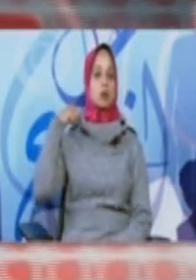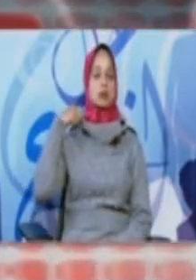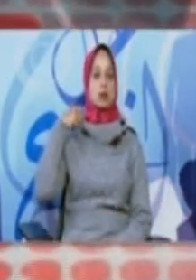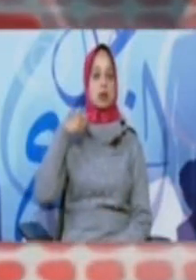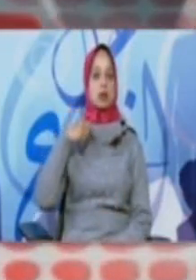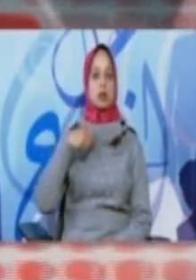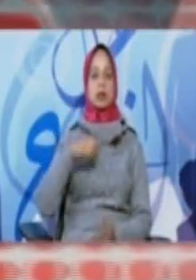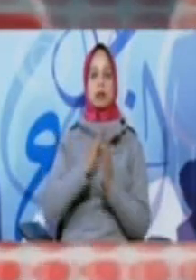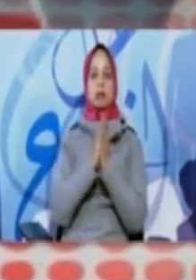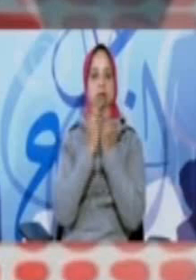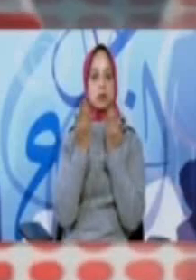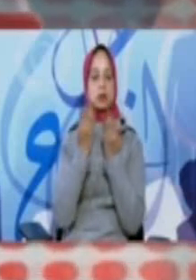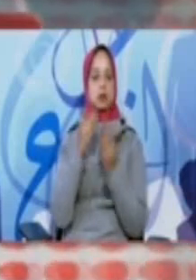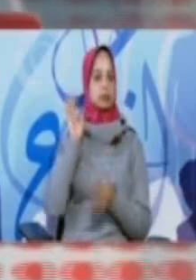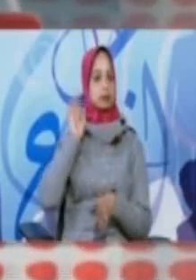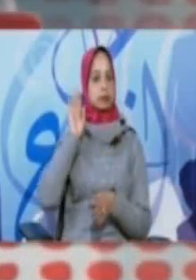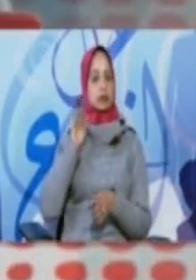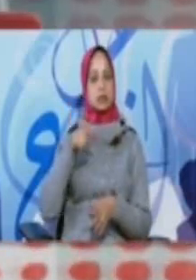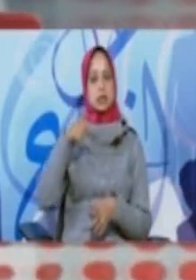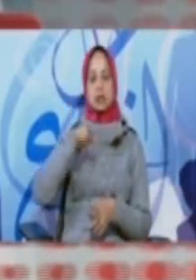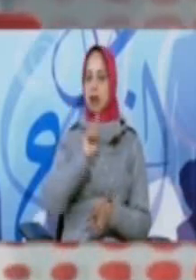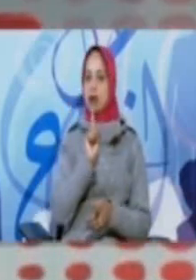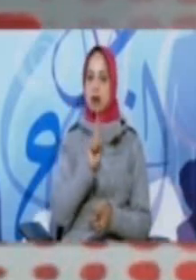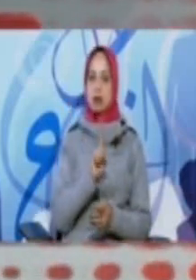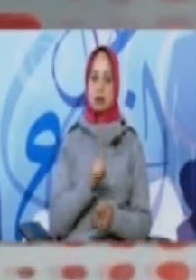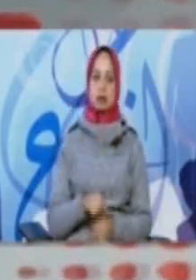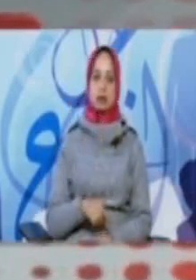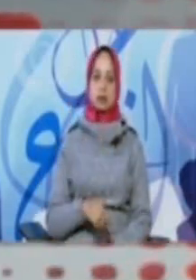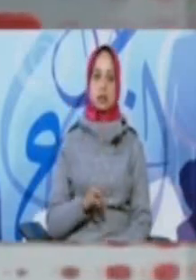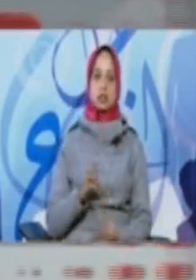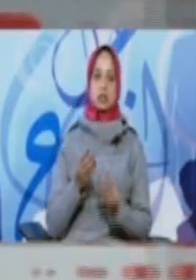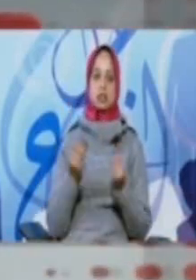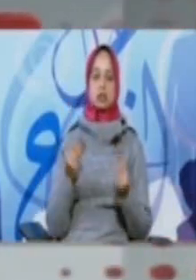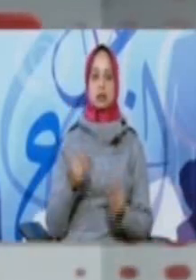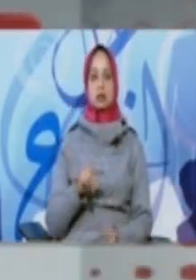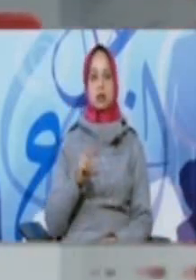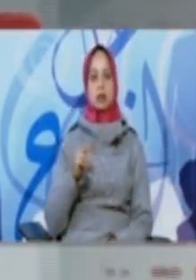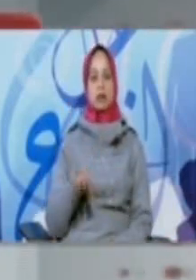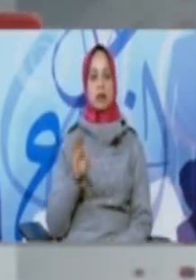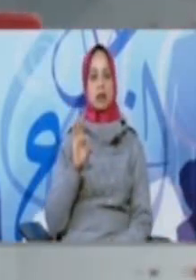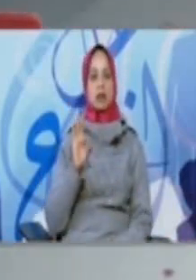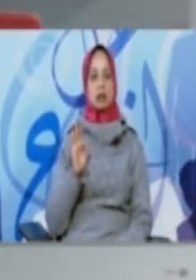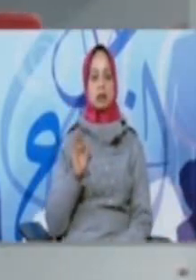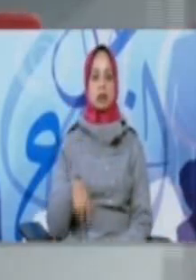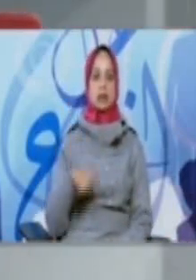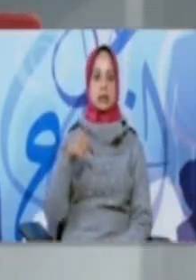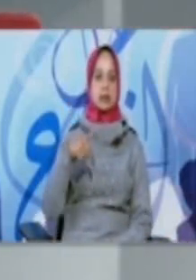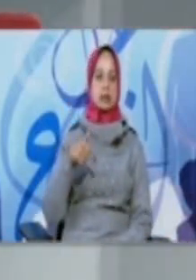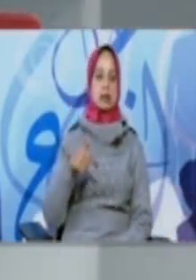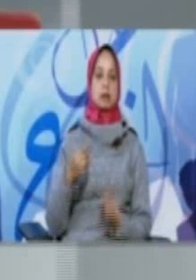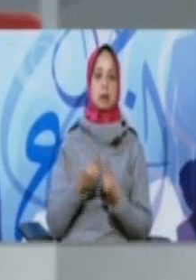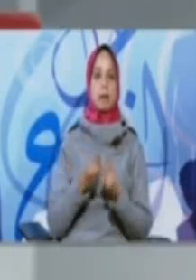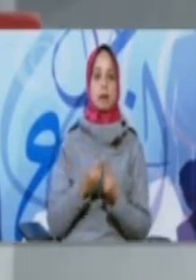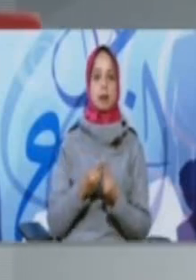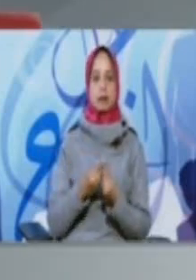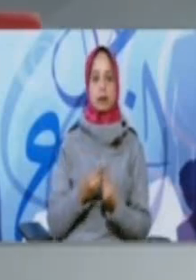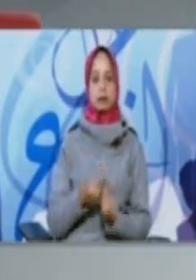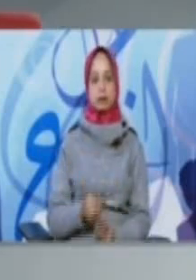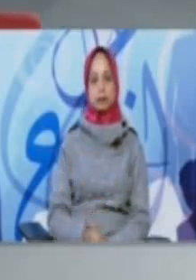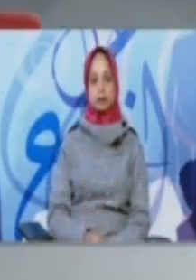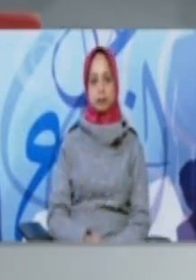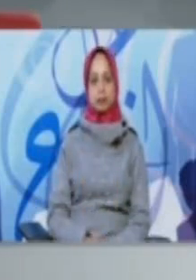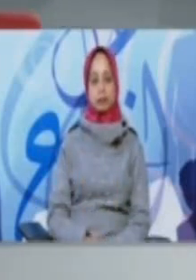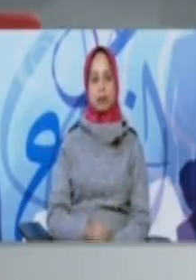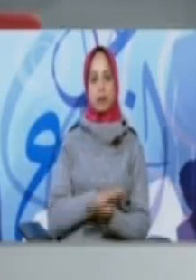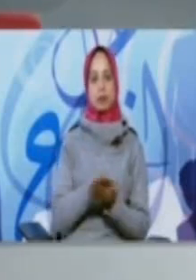ذكرهمش كلهم، بس هي كان فيها عدد كبير من الوزارات سته، وقبل السته كمان كان فيه ثلاثه حوالي تسع وزارات في فتره قليله. لما اجي اقول